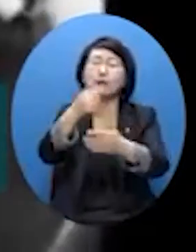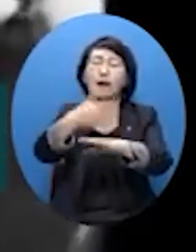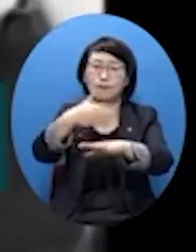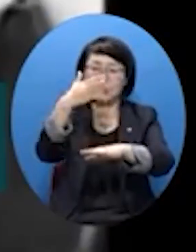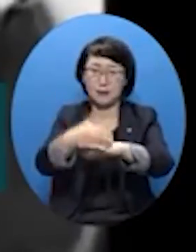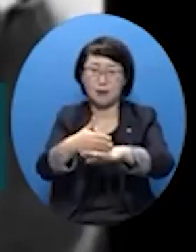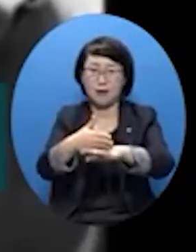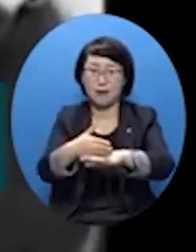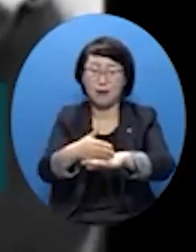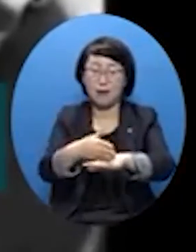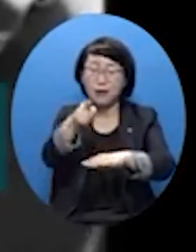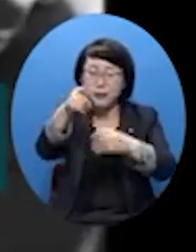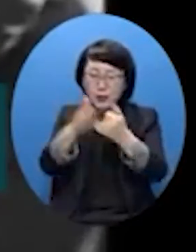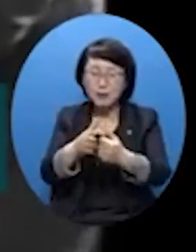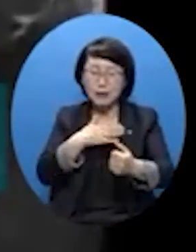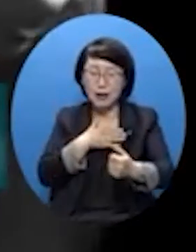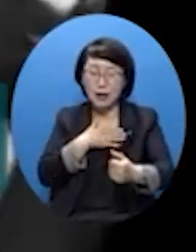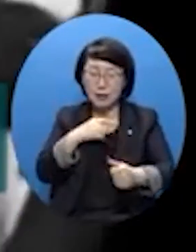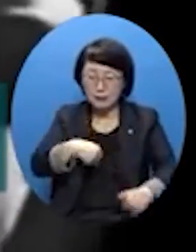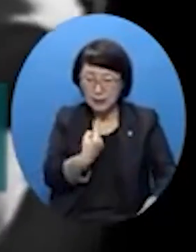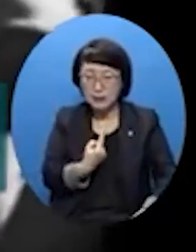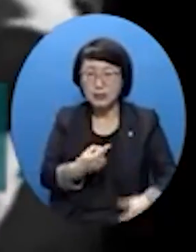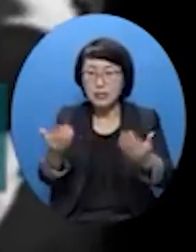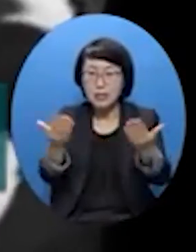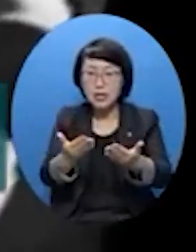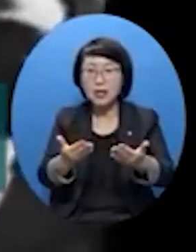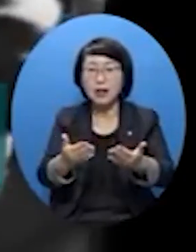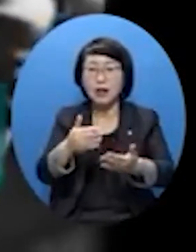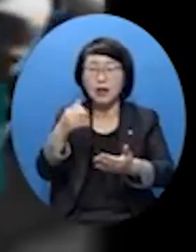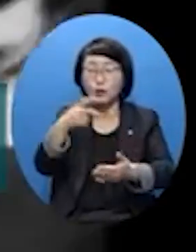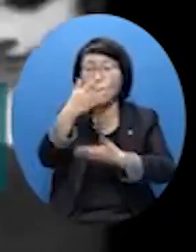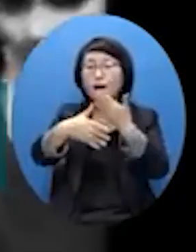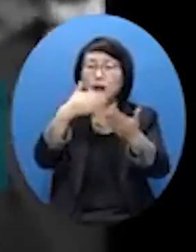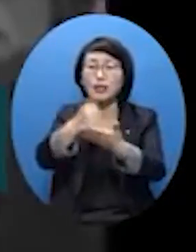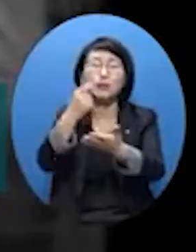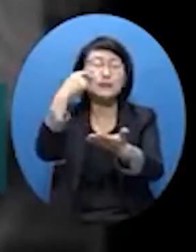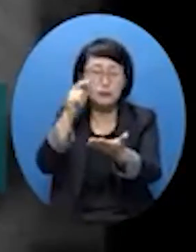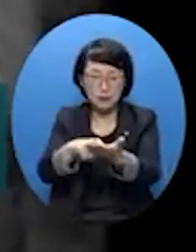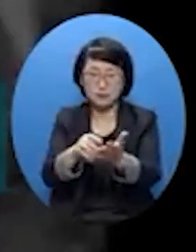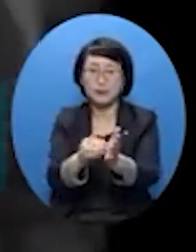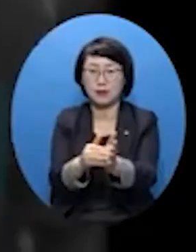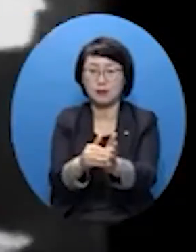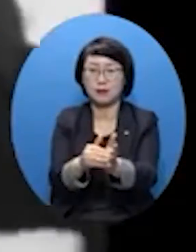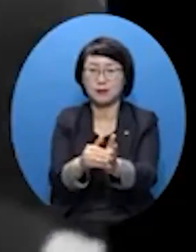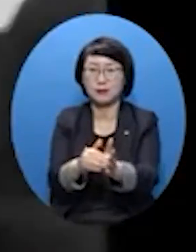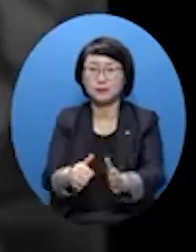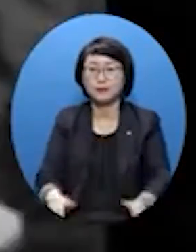드립니다. 그것들로 인해 나는 나 자신과 일과 그리고 나의 하나님을 찾았습니다.